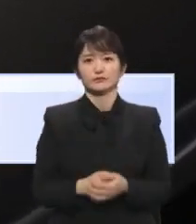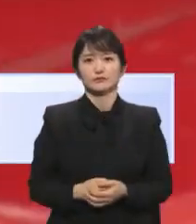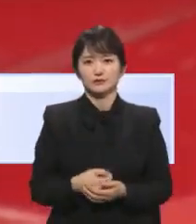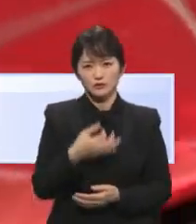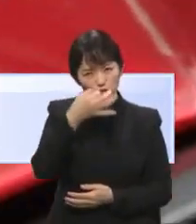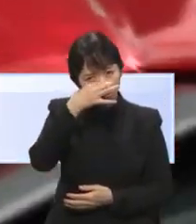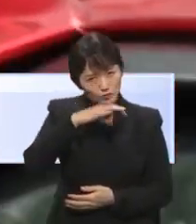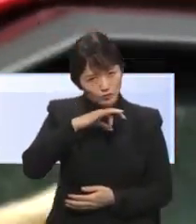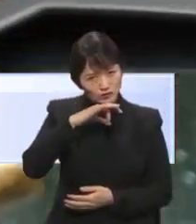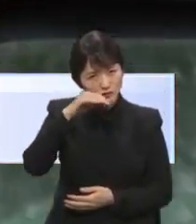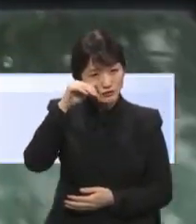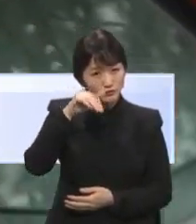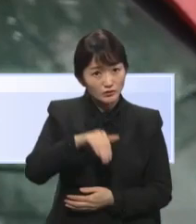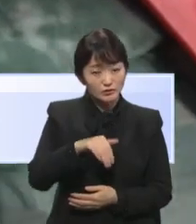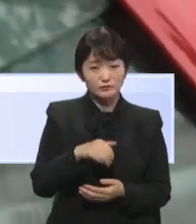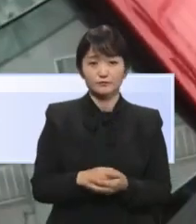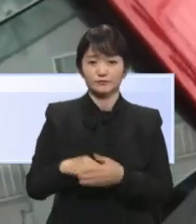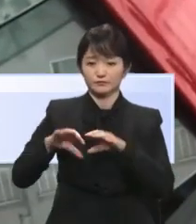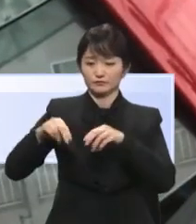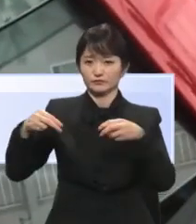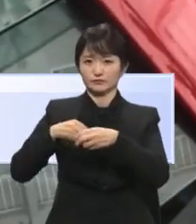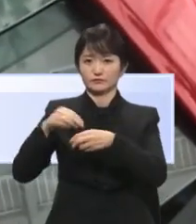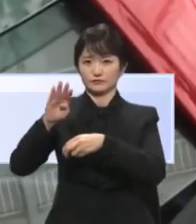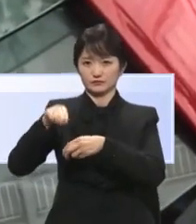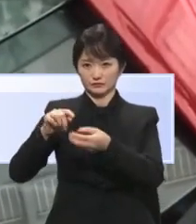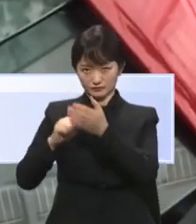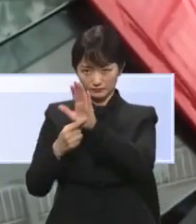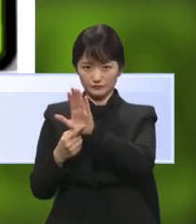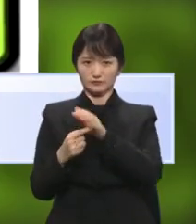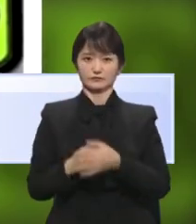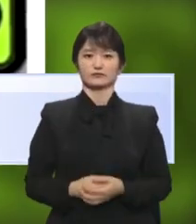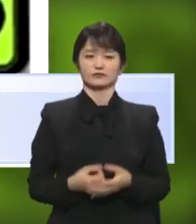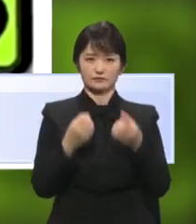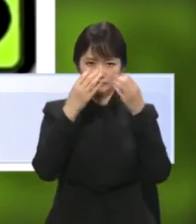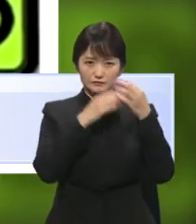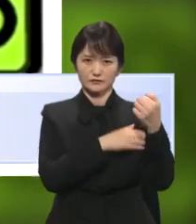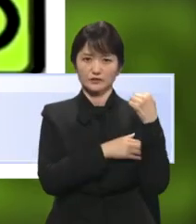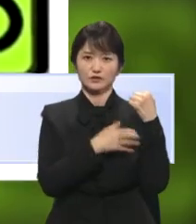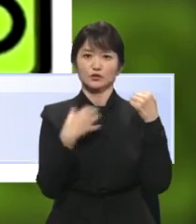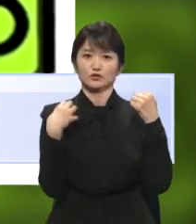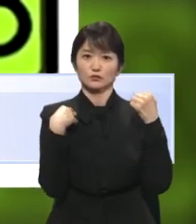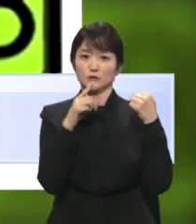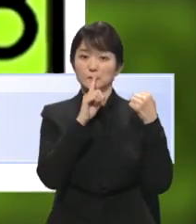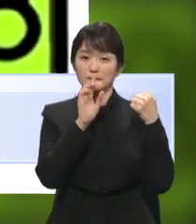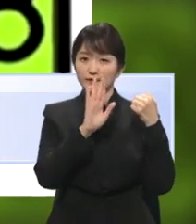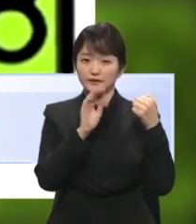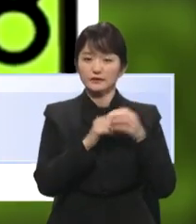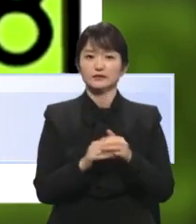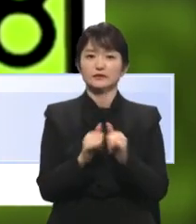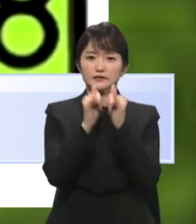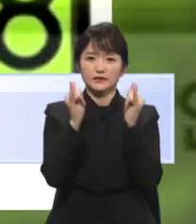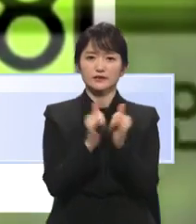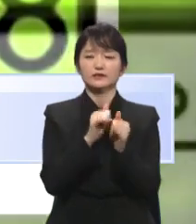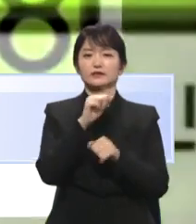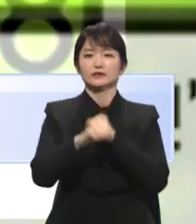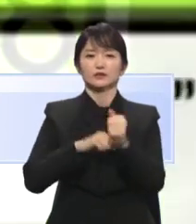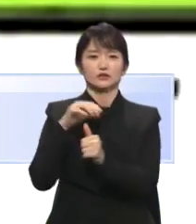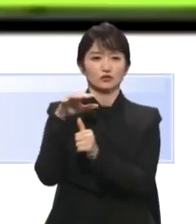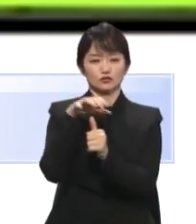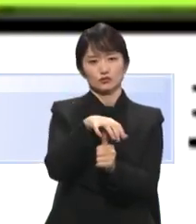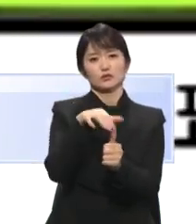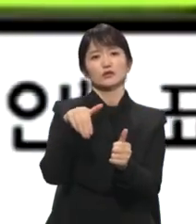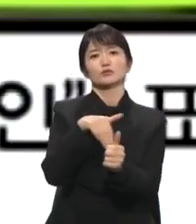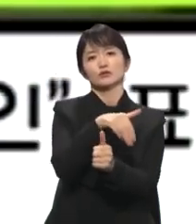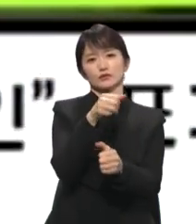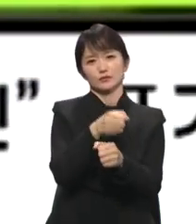떨어지진 않을까요 국토부는 새로운 권리 의무를 부과하는게 아니라 사회적 자율 규제 분위기를 조성하자는 취지라고